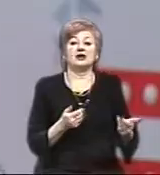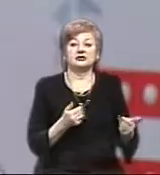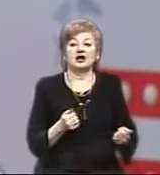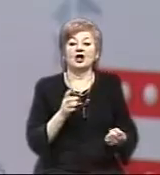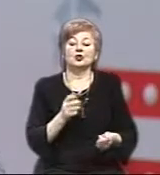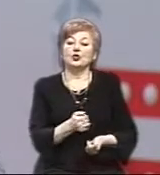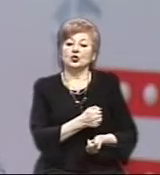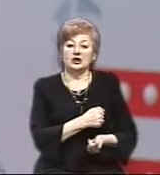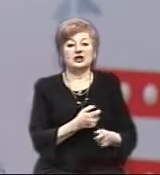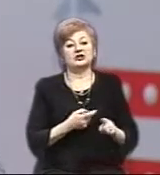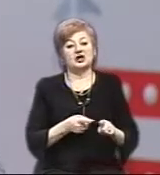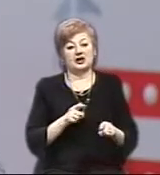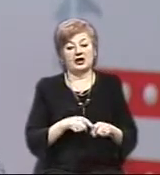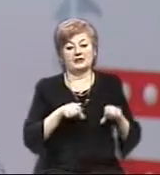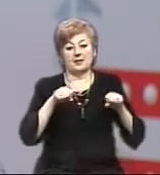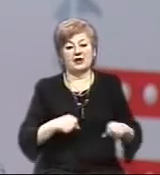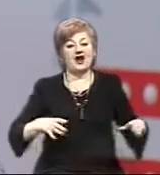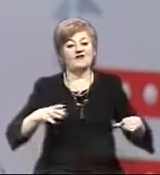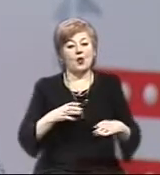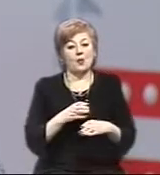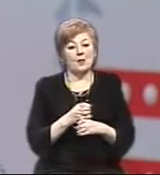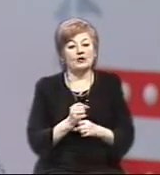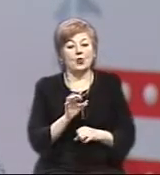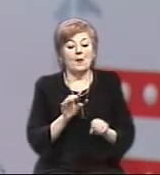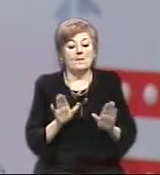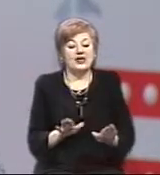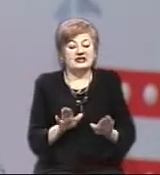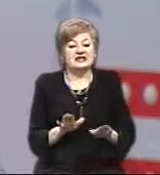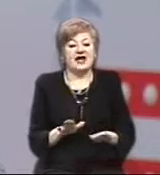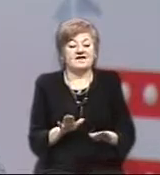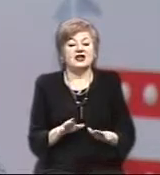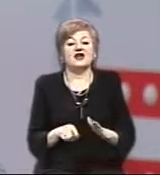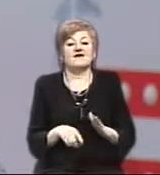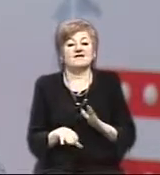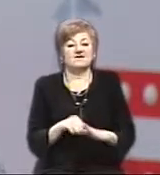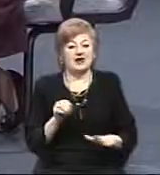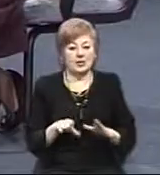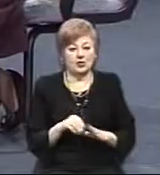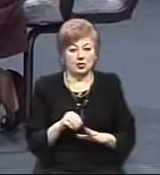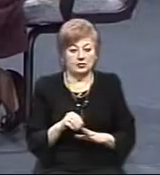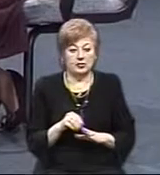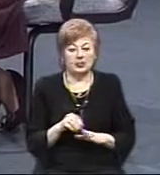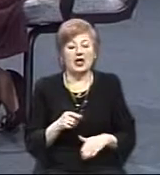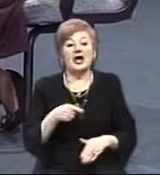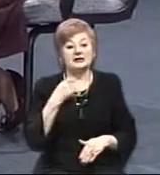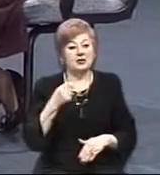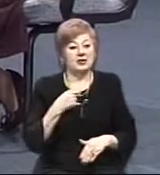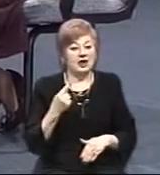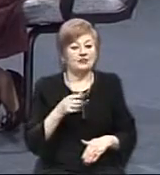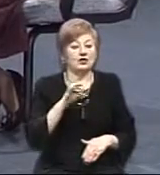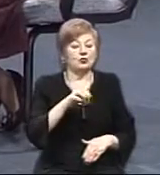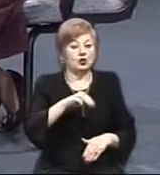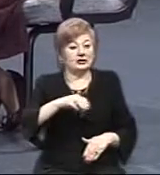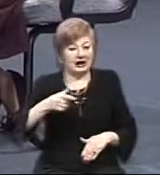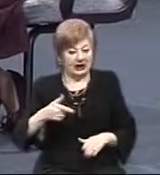на жаль, це право обмежено, якщо ми кажемо про місцеві вибори і вибори за мажоритарною системою. Якщо ми говоримо про вибори в ОТГ, які